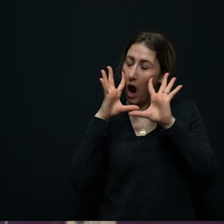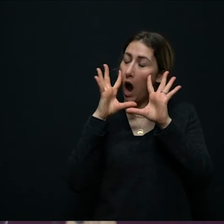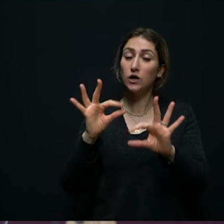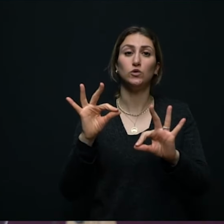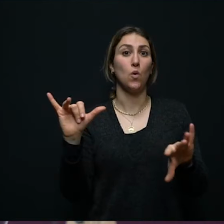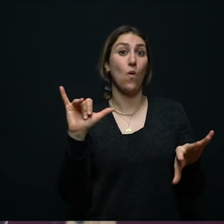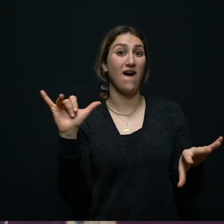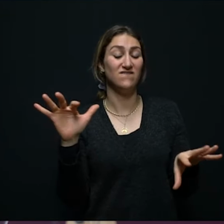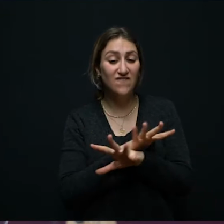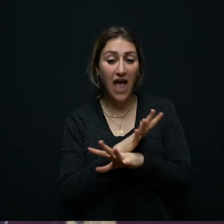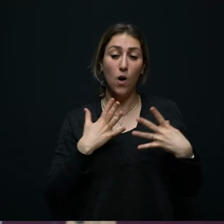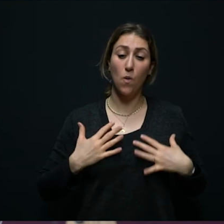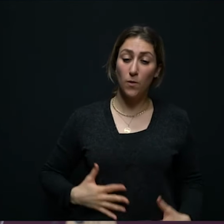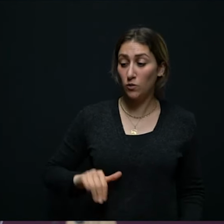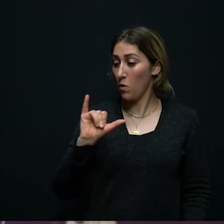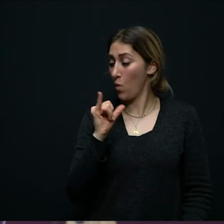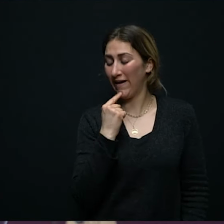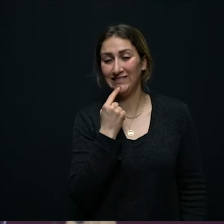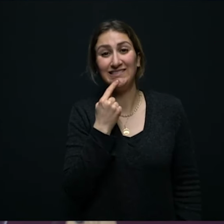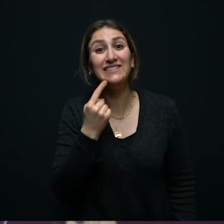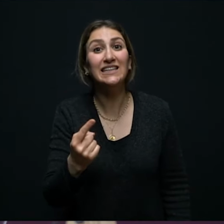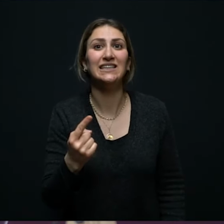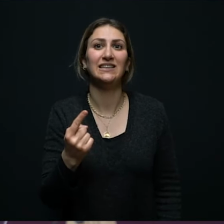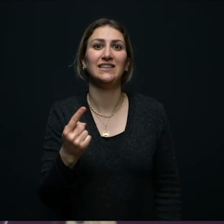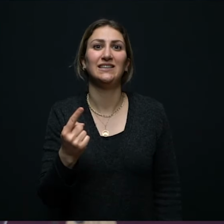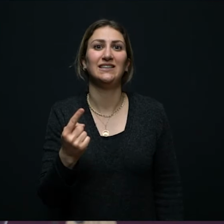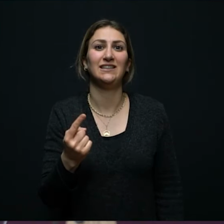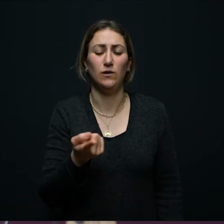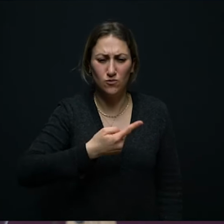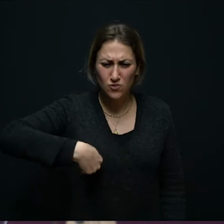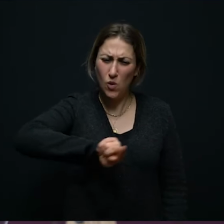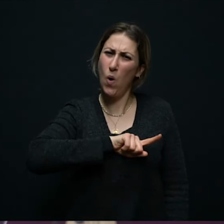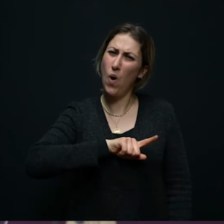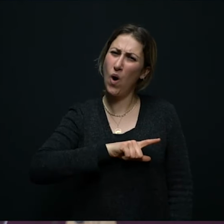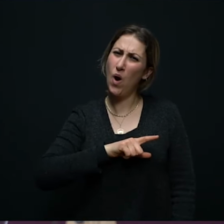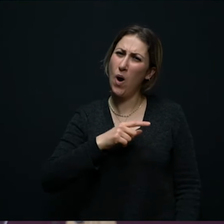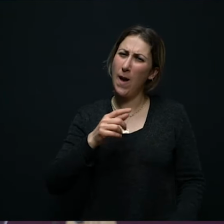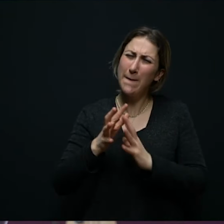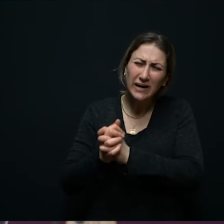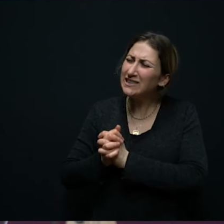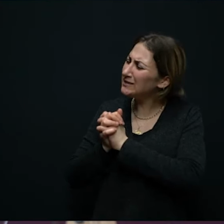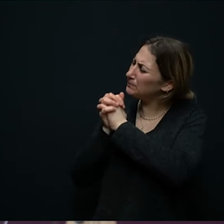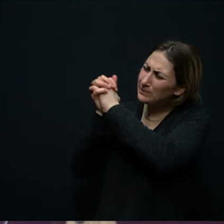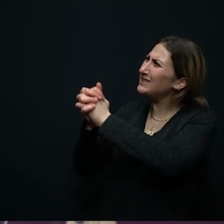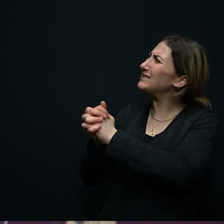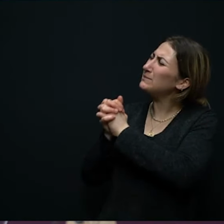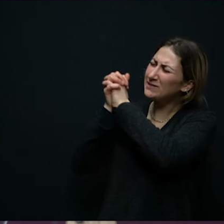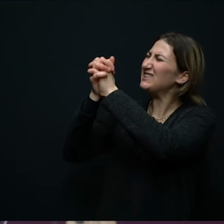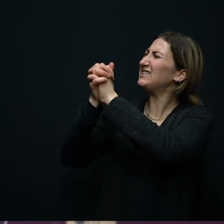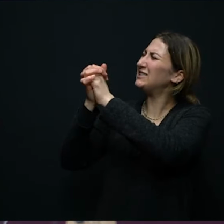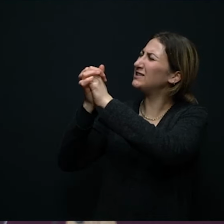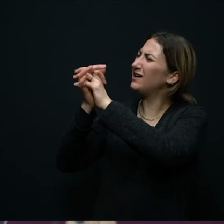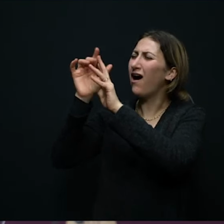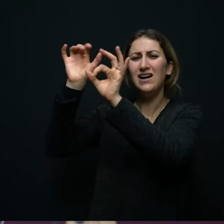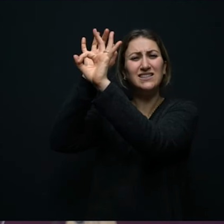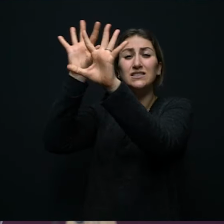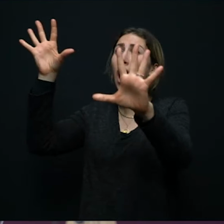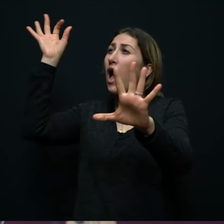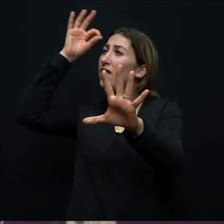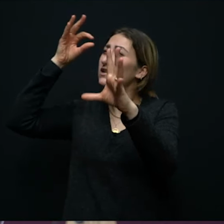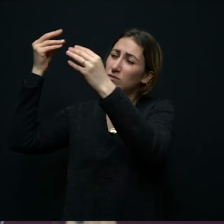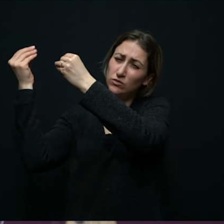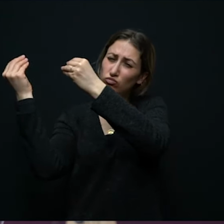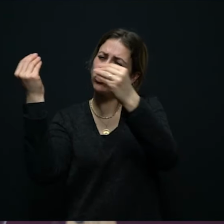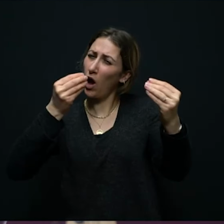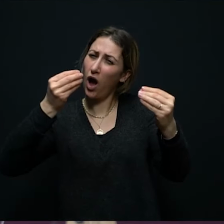saint-esprit nous nous pleurons pour voir des baptêmes du saint-esprit mais mais mais le saint-esprit il veut habiter dans des temples